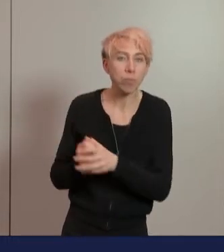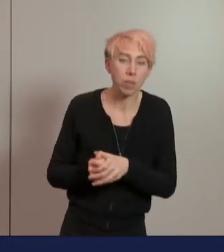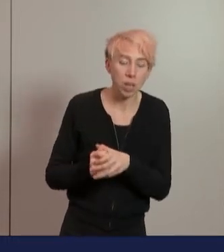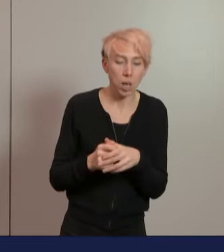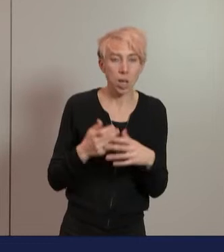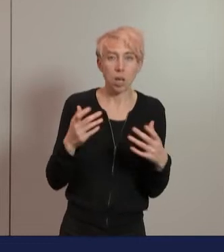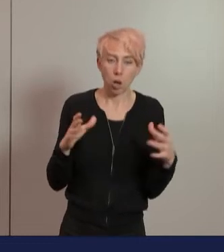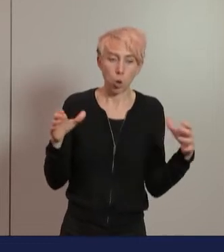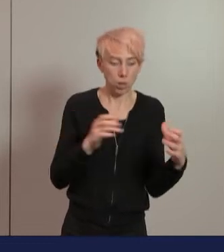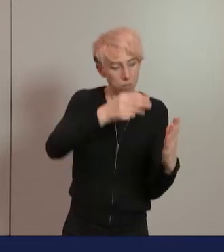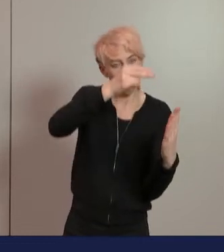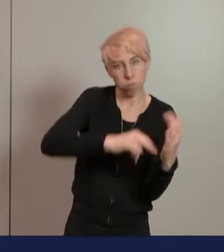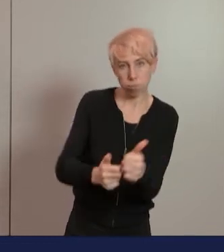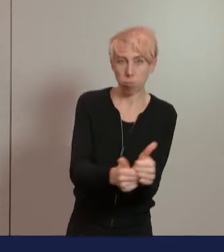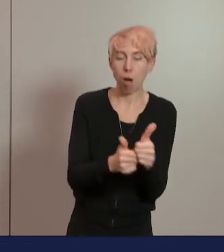collective a été